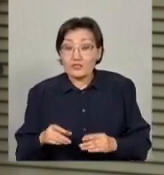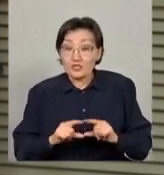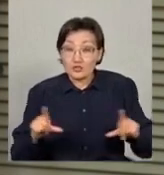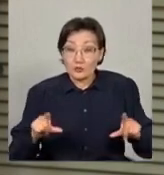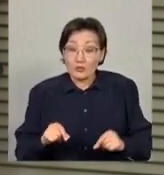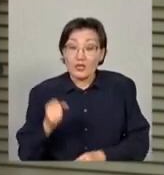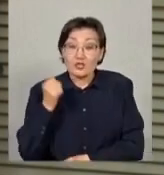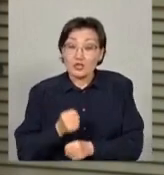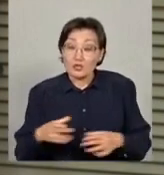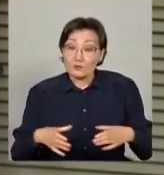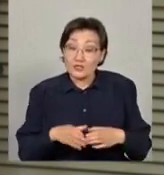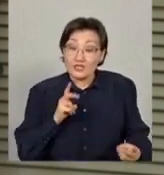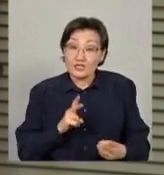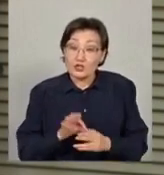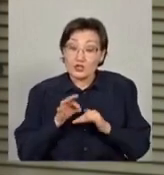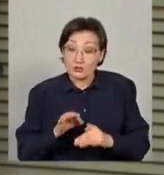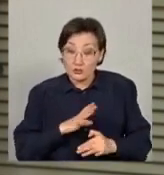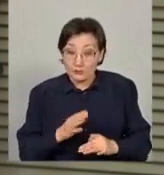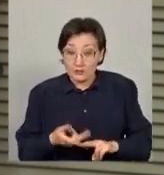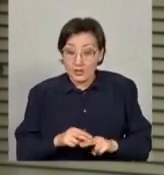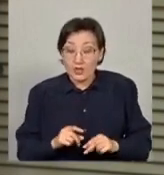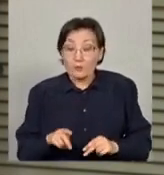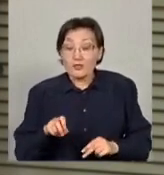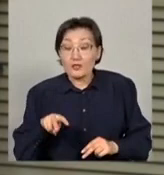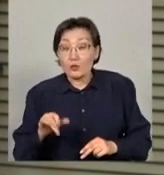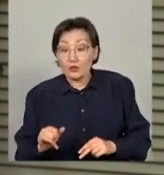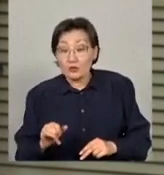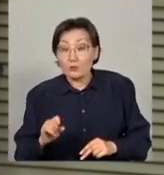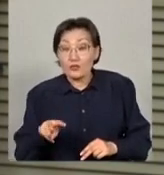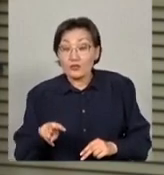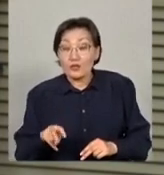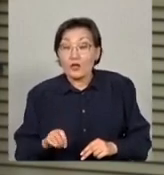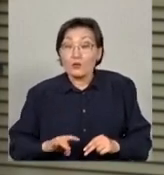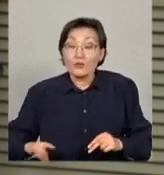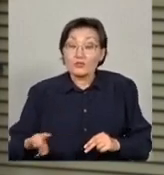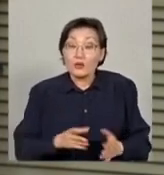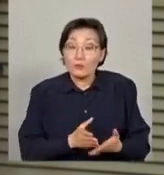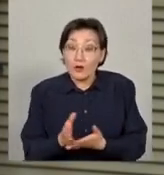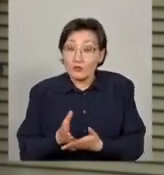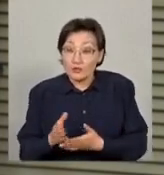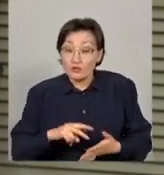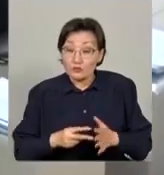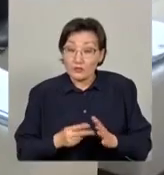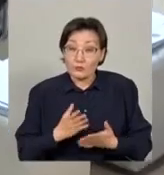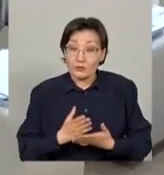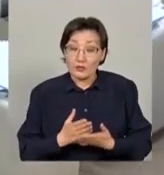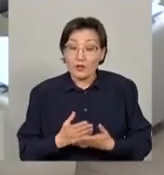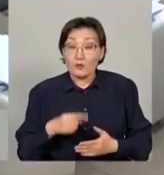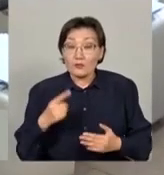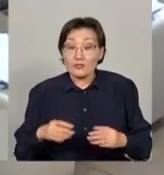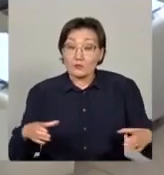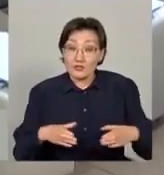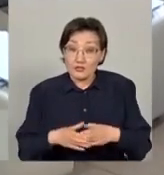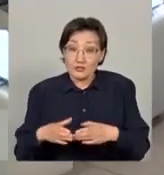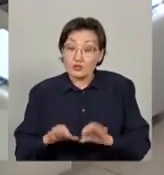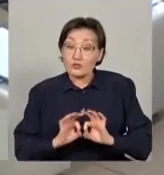мекеменің еңбек ұжымымен кездесулер ұйымдастырдық. Мұнда Баянауыл мен Железинский аудандарында ат басын бұруды жоспарлап отырмыз. Айта кетейін,